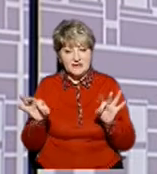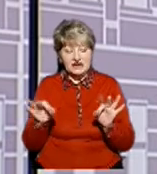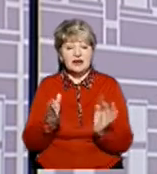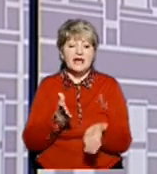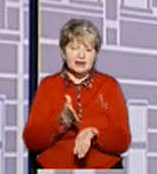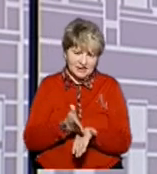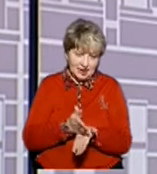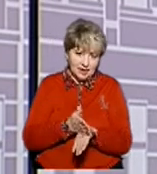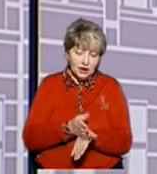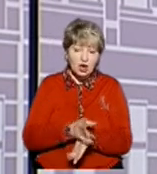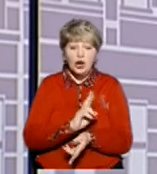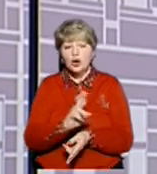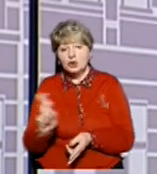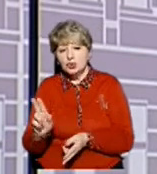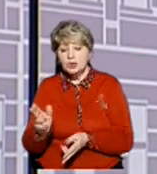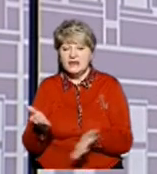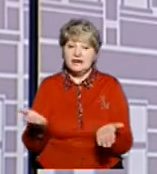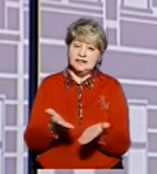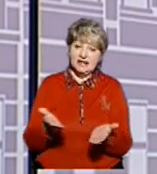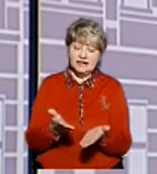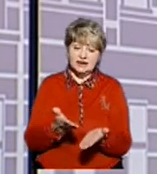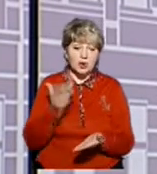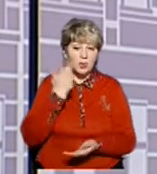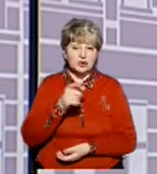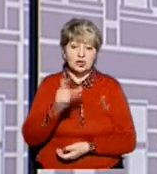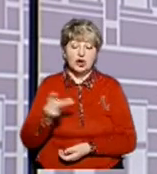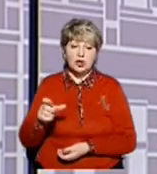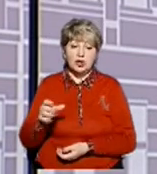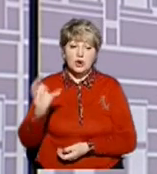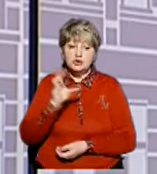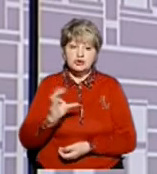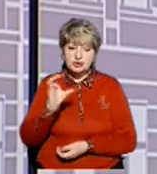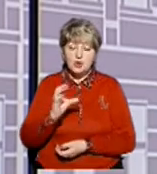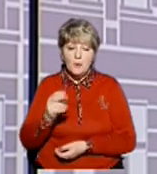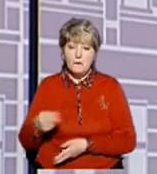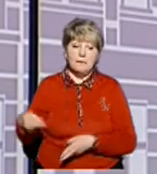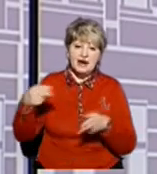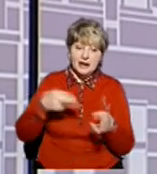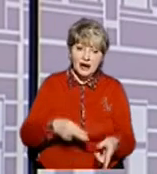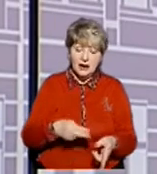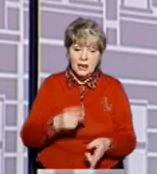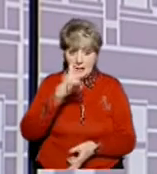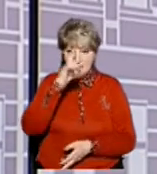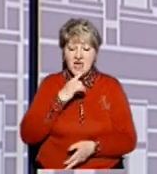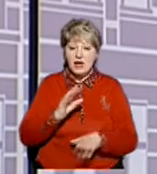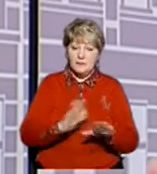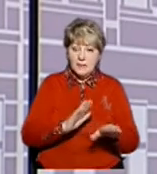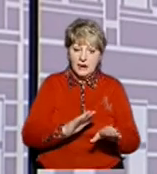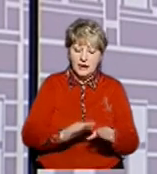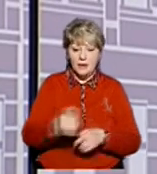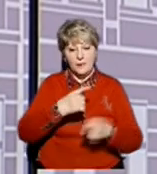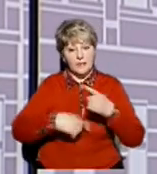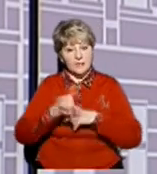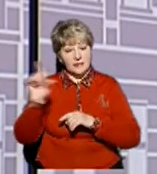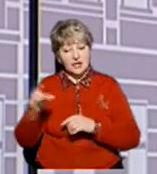є. Тому що хтось десь, вже в мене є в практиці, коли люди із Сум приїхали, місяць тут побули і назад повертаються.